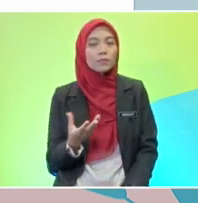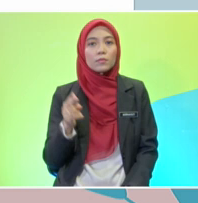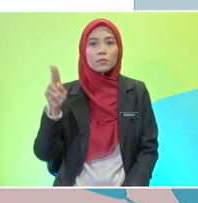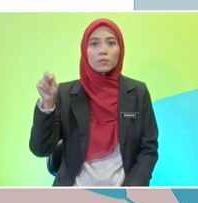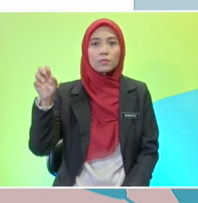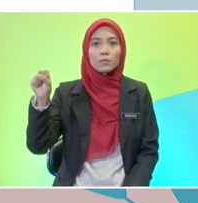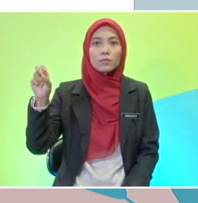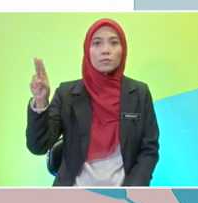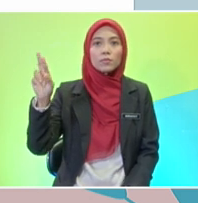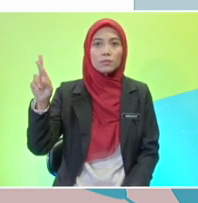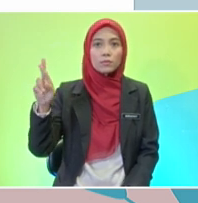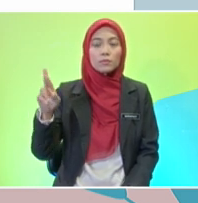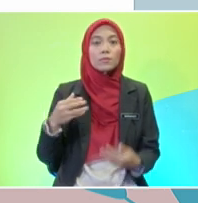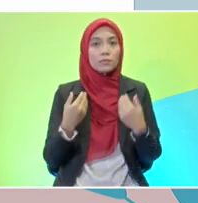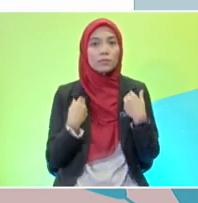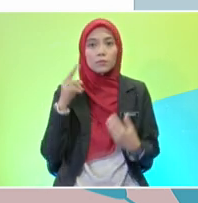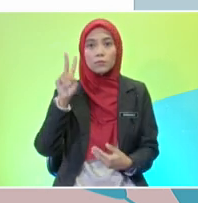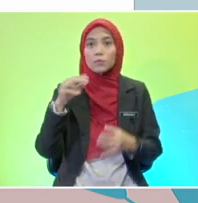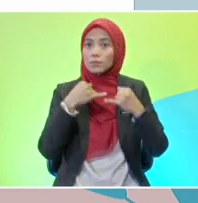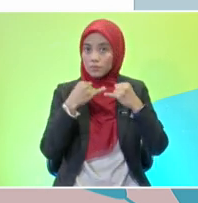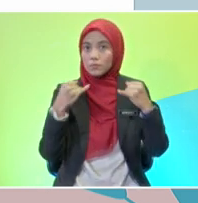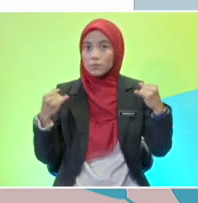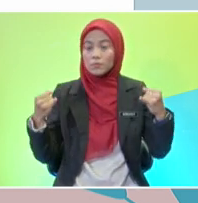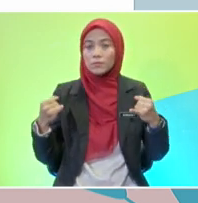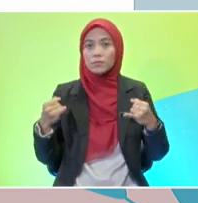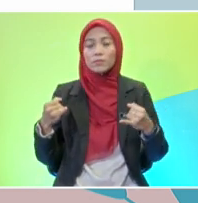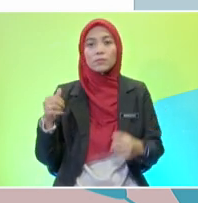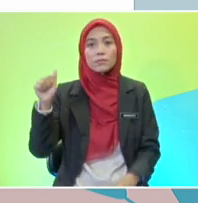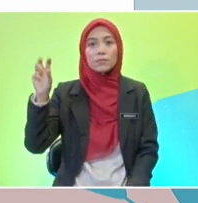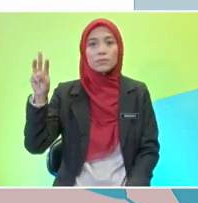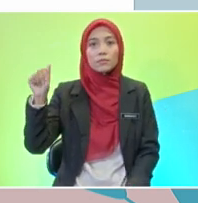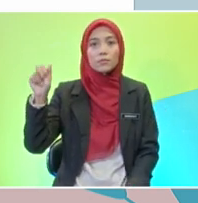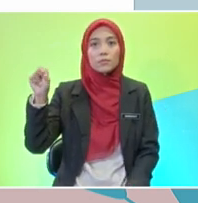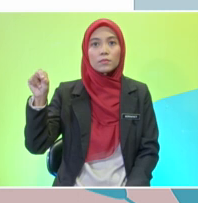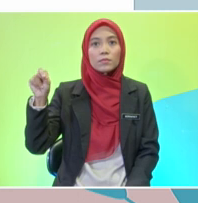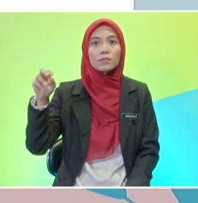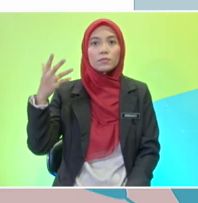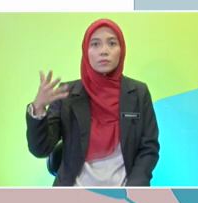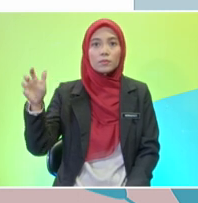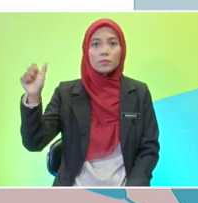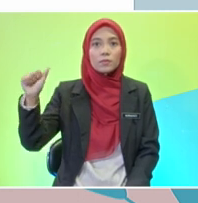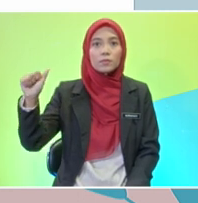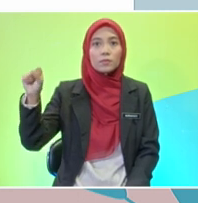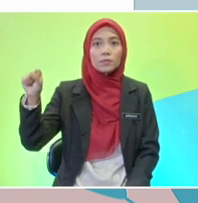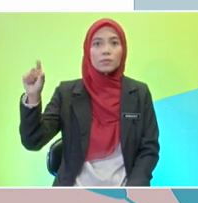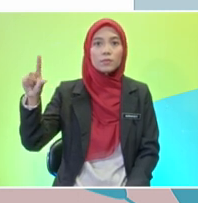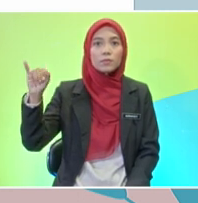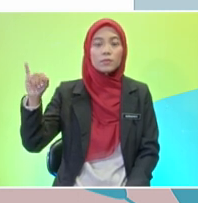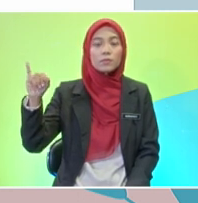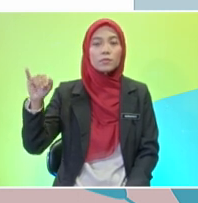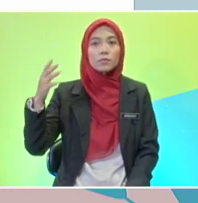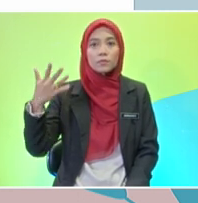awal Arab berbahagia kepada dua jenis yaitu awan larat Melayu asli awan larak Jawi dan awan larat Jawa